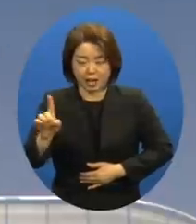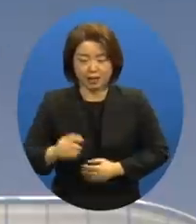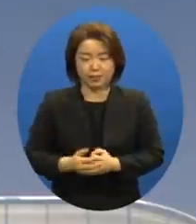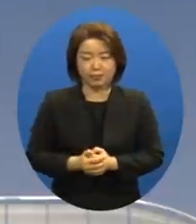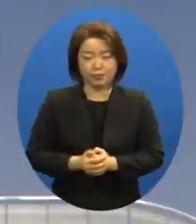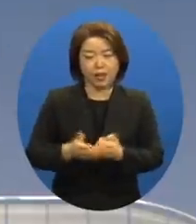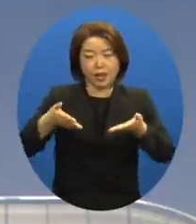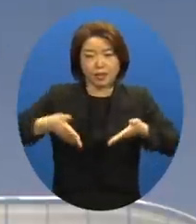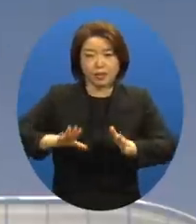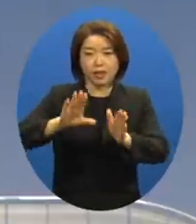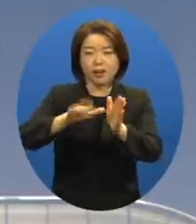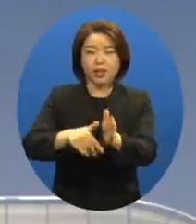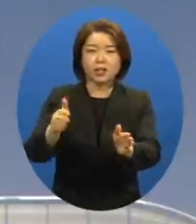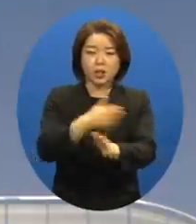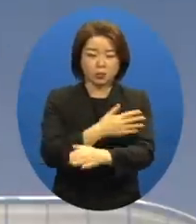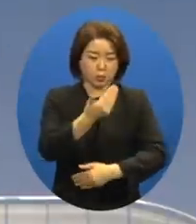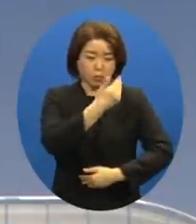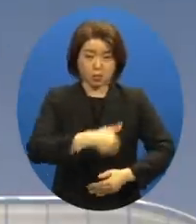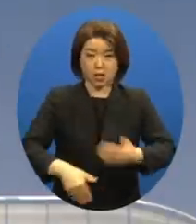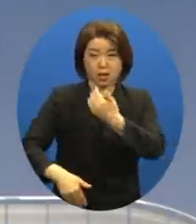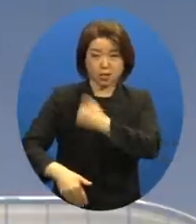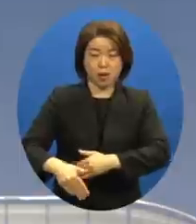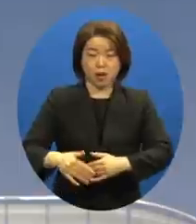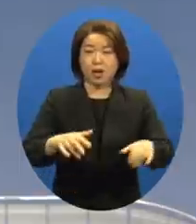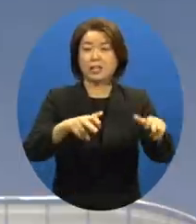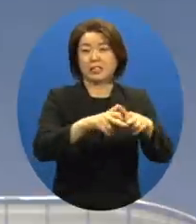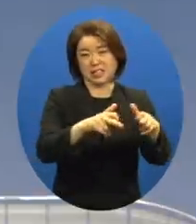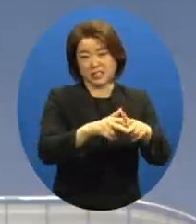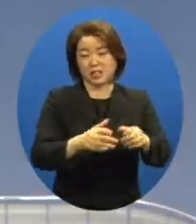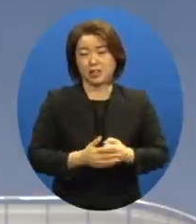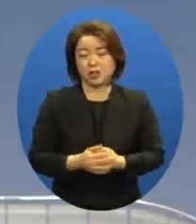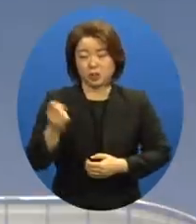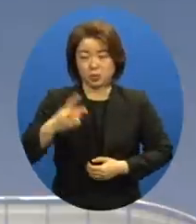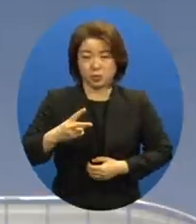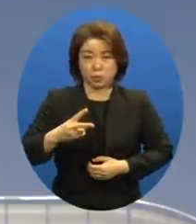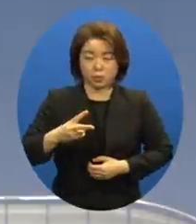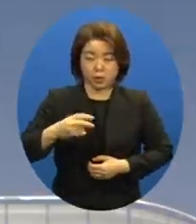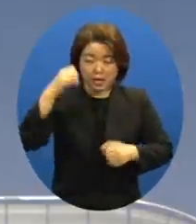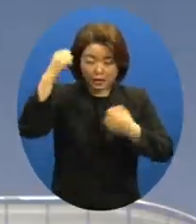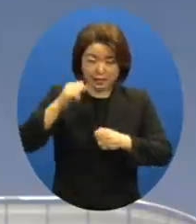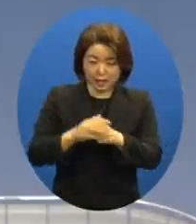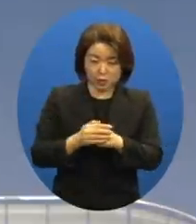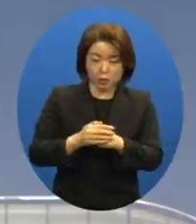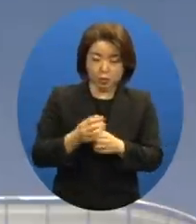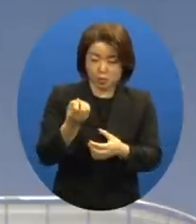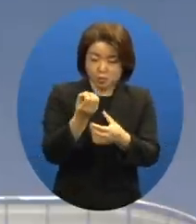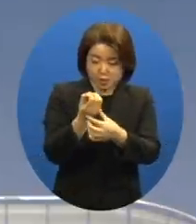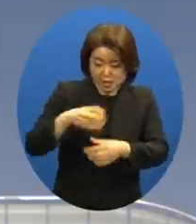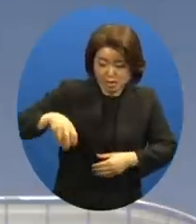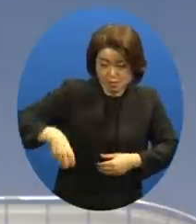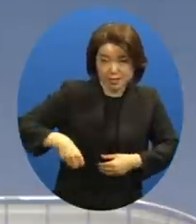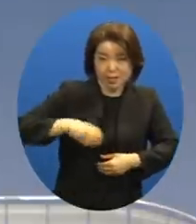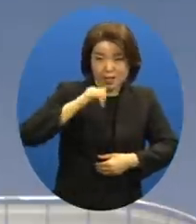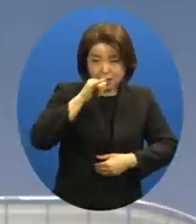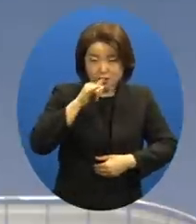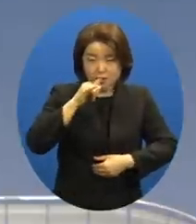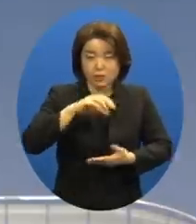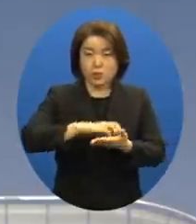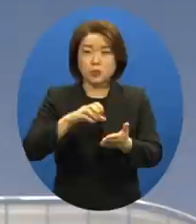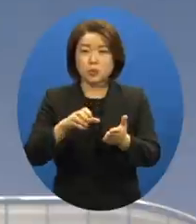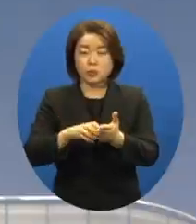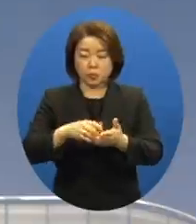때 두 발이 없던 장애인 이었고 한쪽 다리도 그저 살덩어리 하나가 붙어 있을 정도